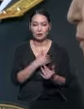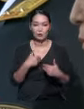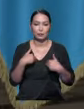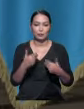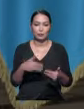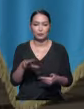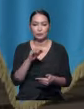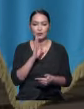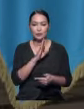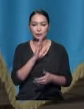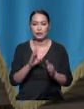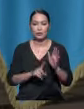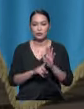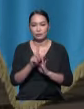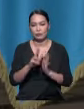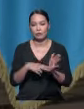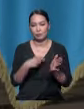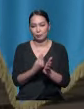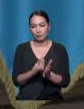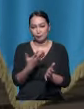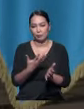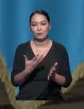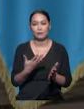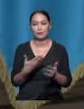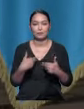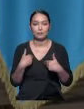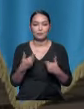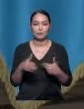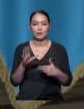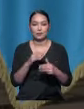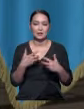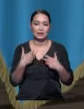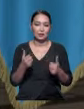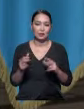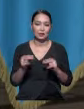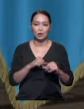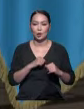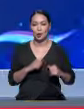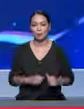с наступающим 8 марта, пожелать им здоровья, счастья, любви.